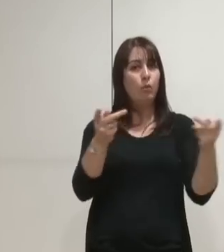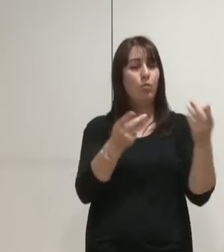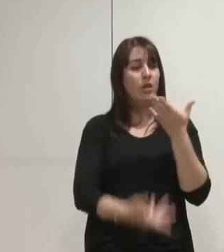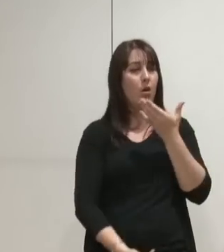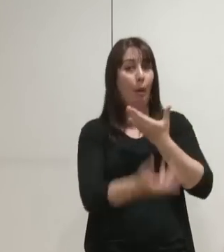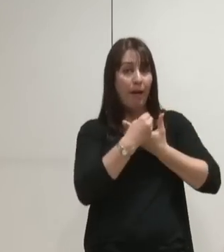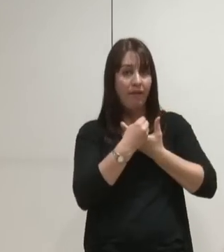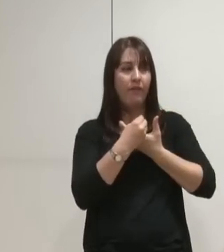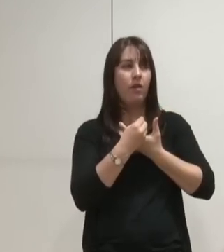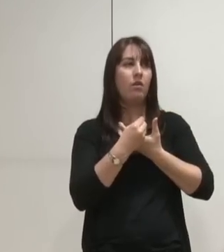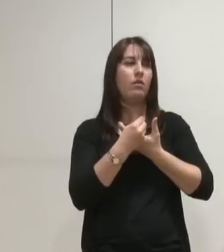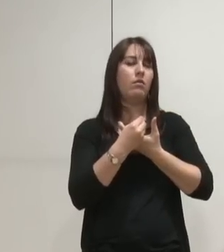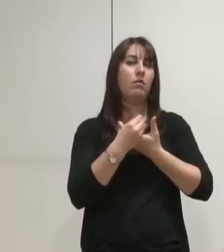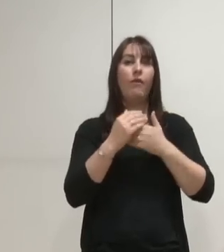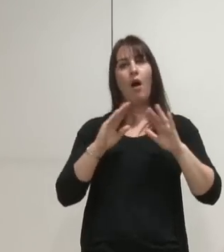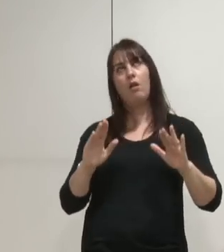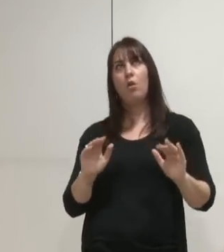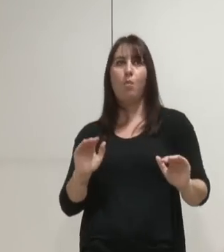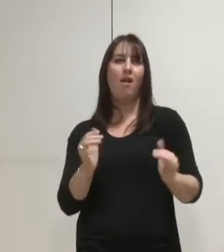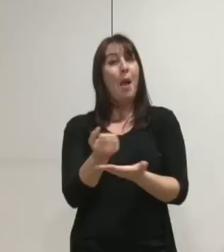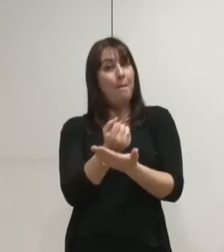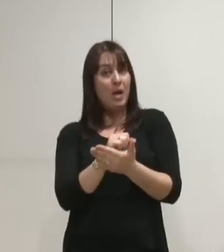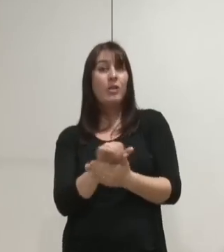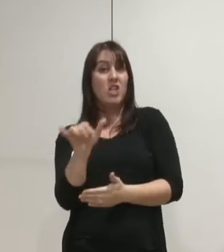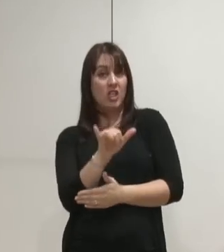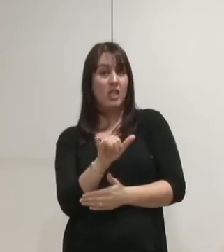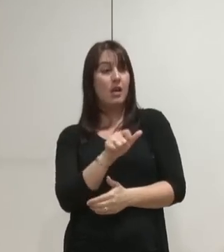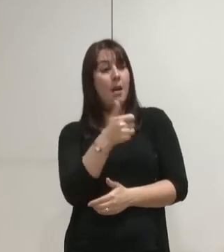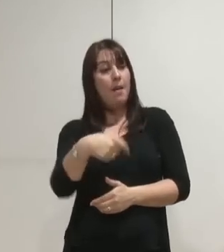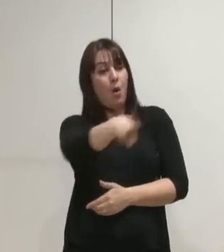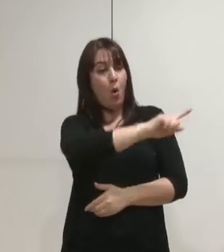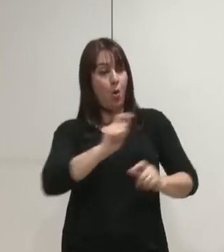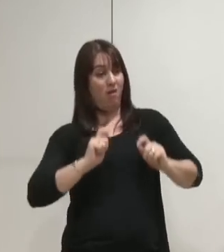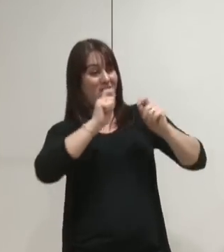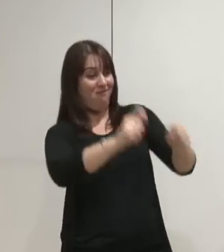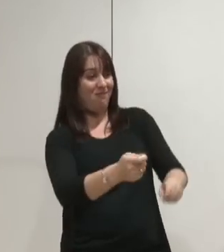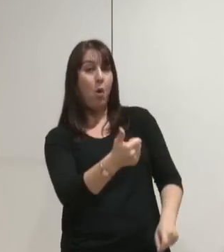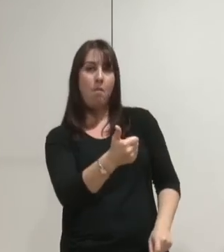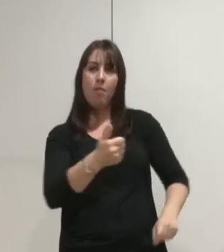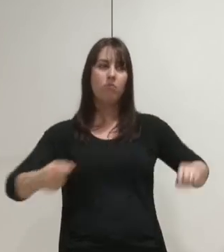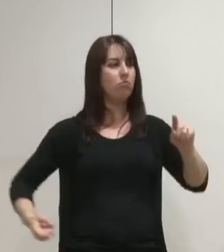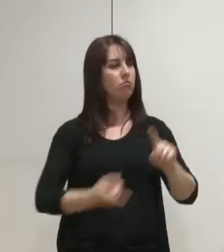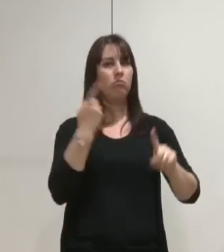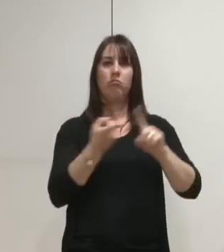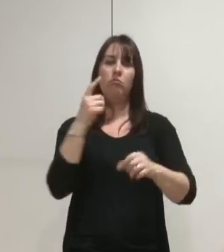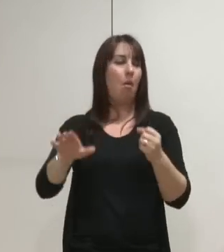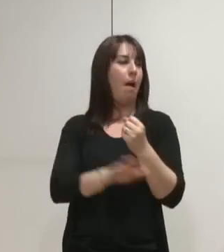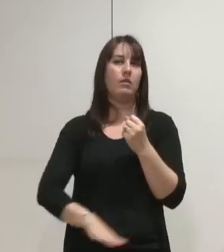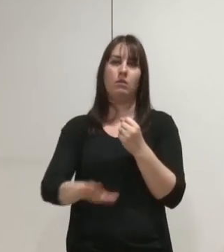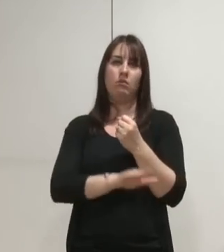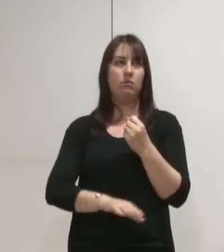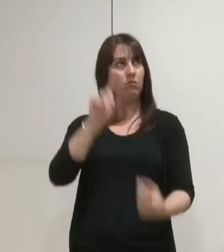euh faire est ce que le intégrer le pilotage par les habitants sera fondamental si on veut effectivement améliorer